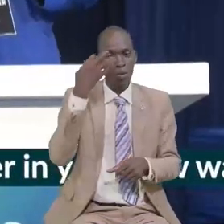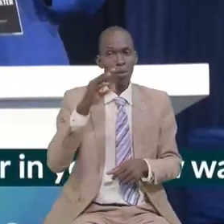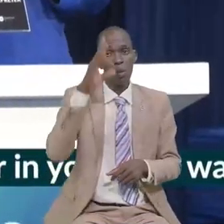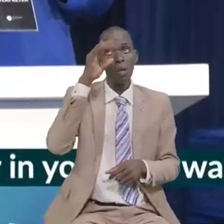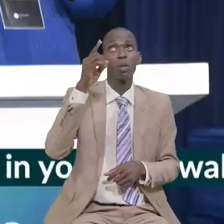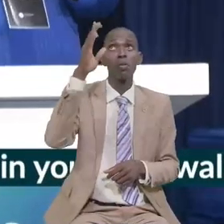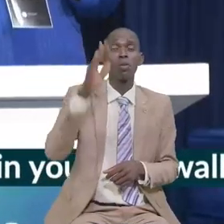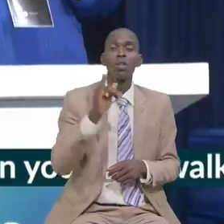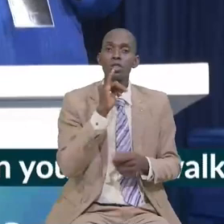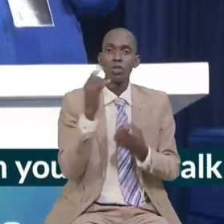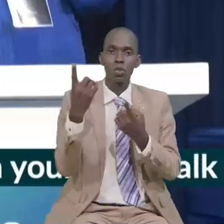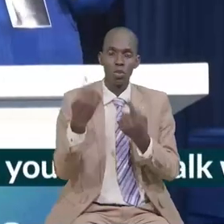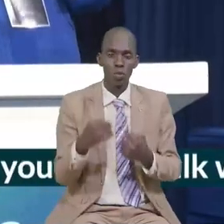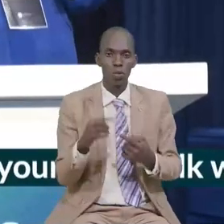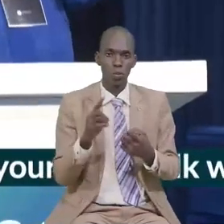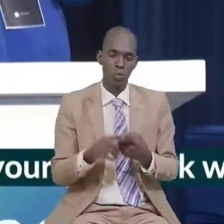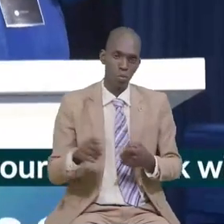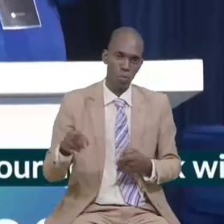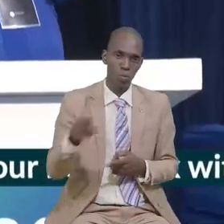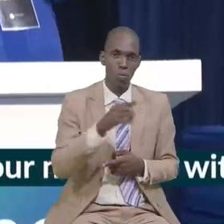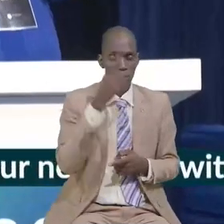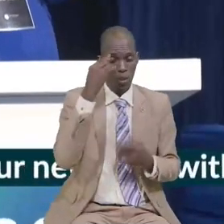Apprêtez-vous, priez